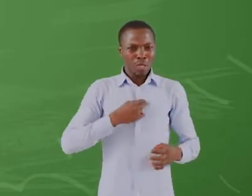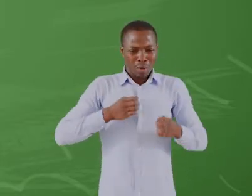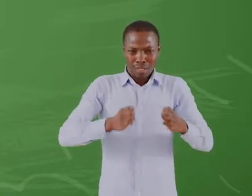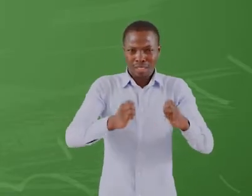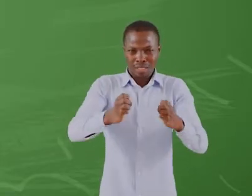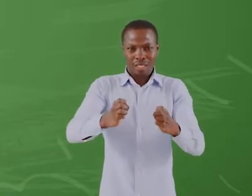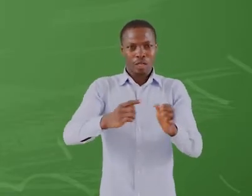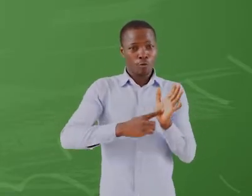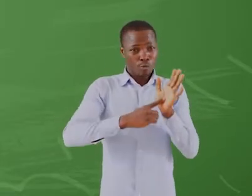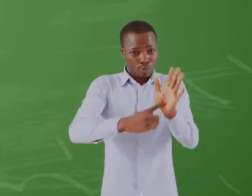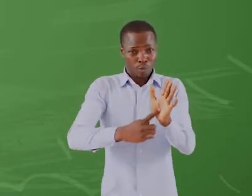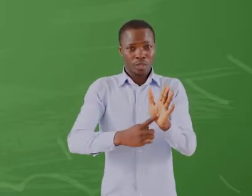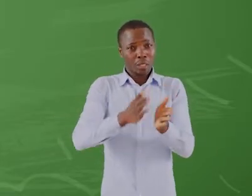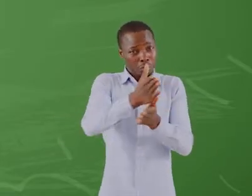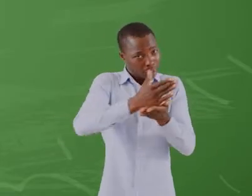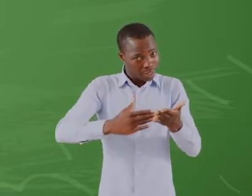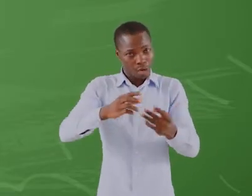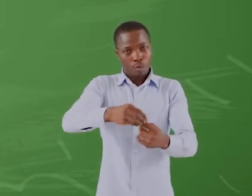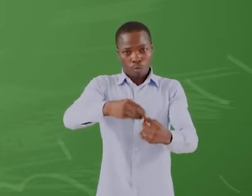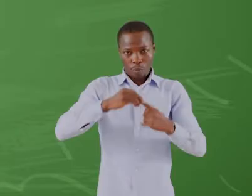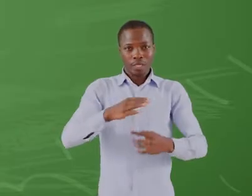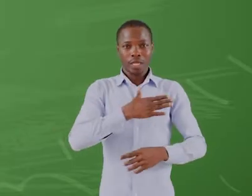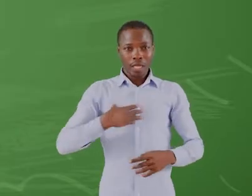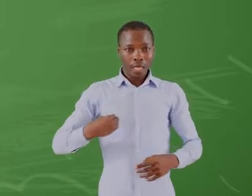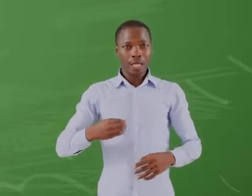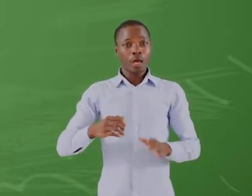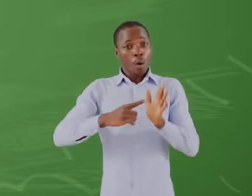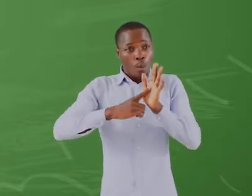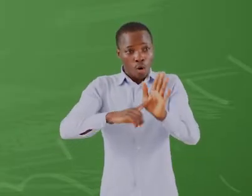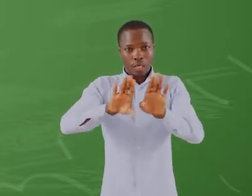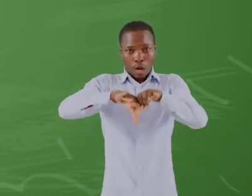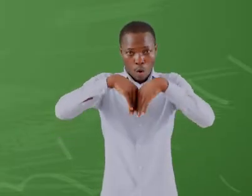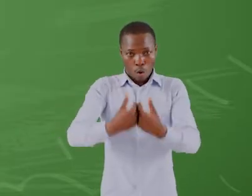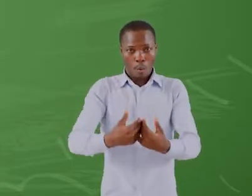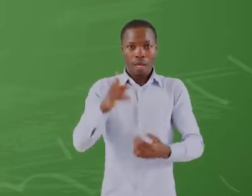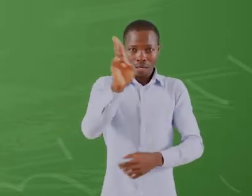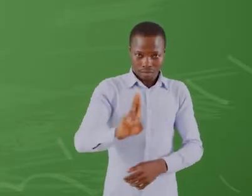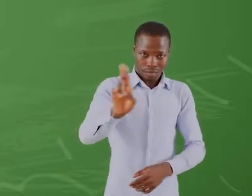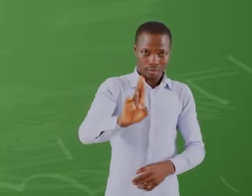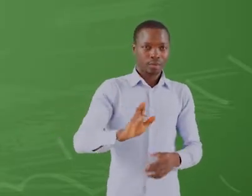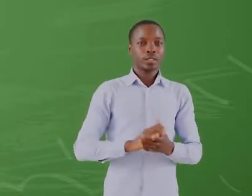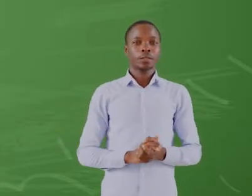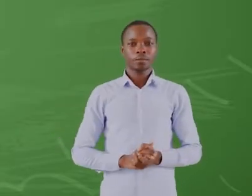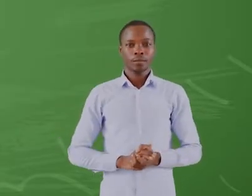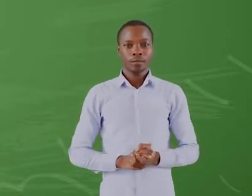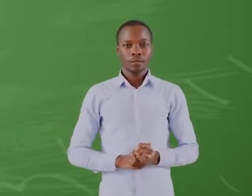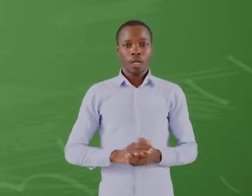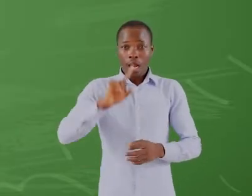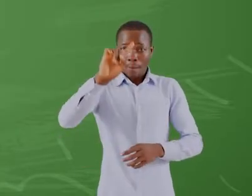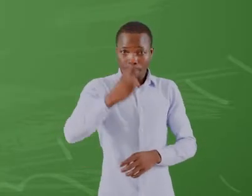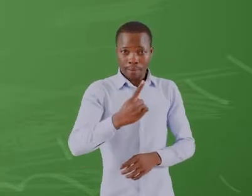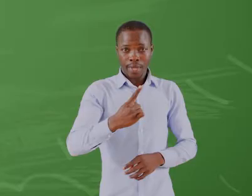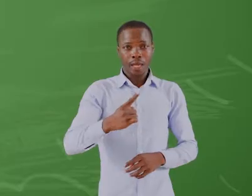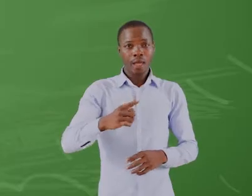allons essayer de voir quelques propriétés et de montrer comment les mettre en évidence. La première